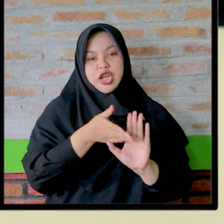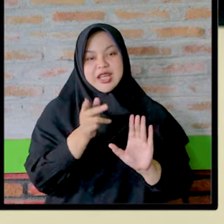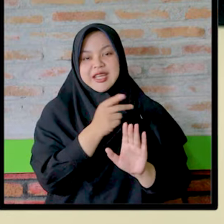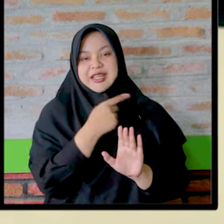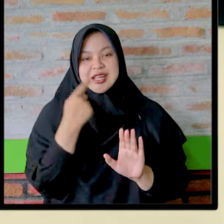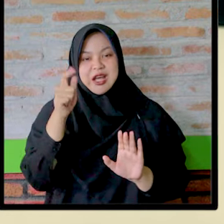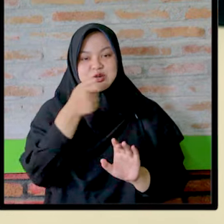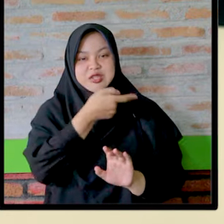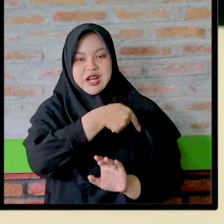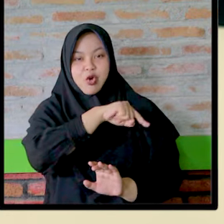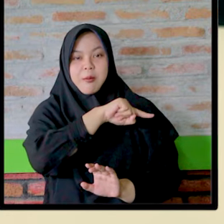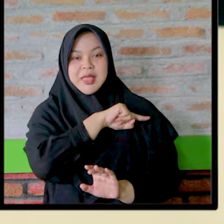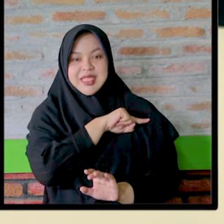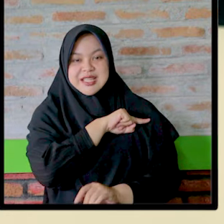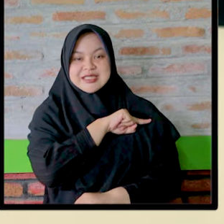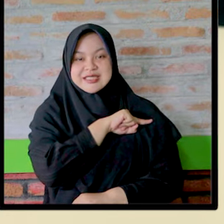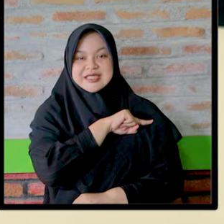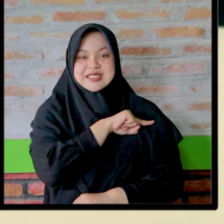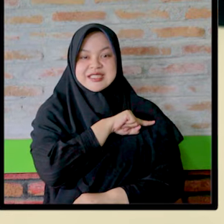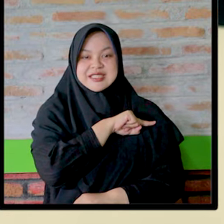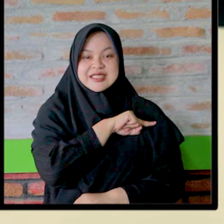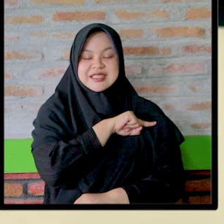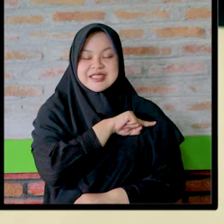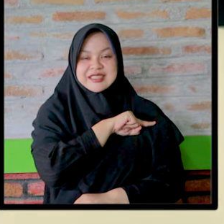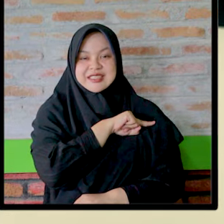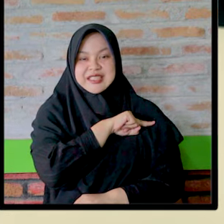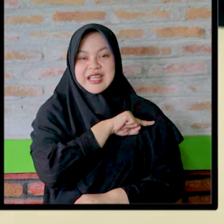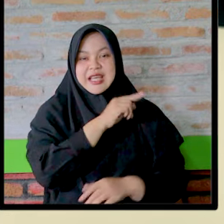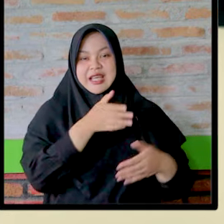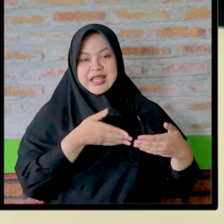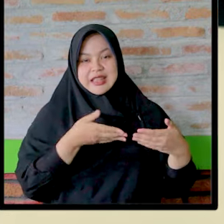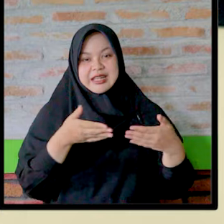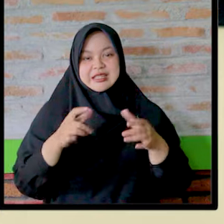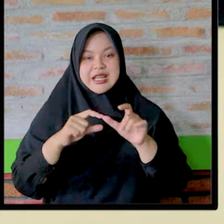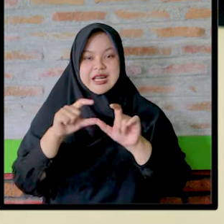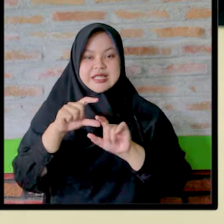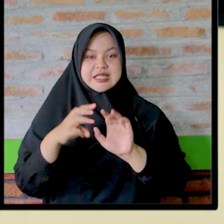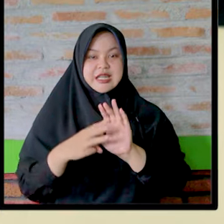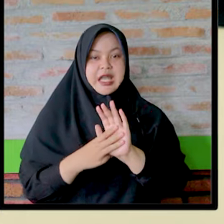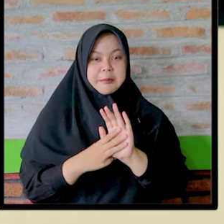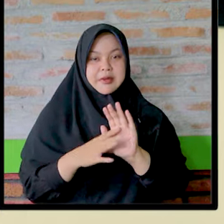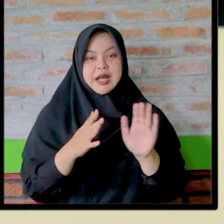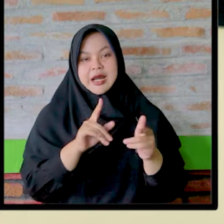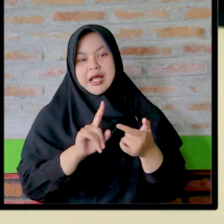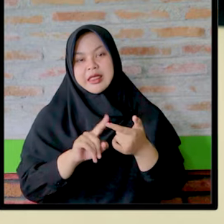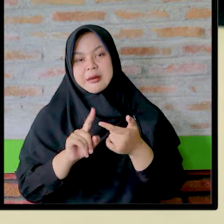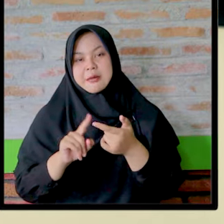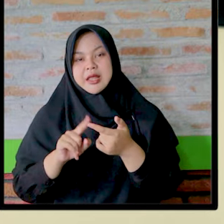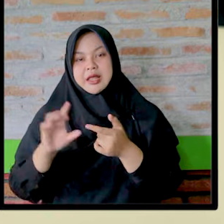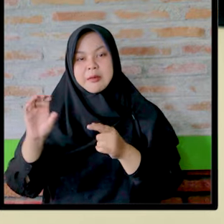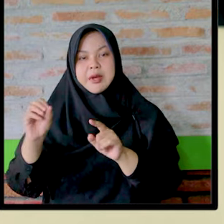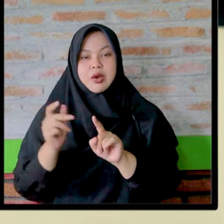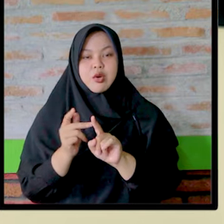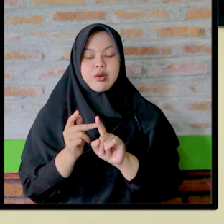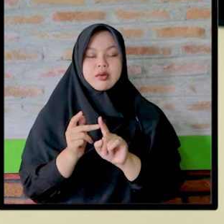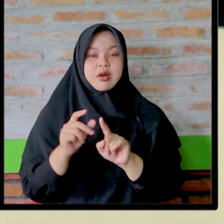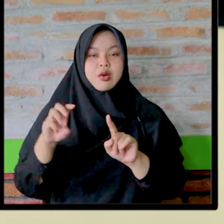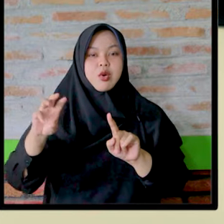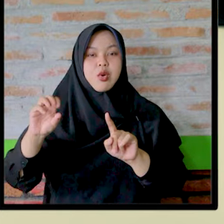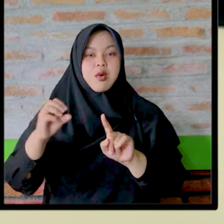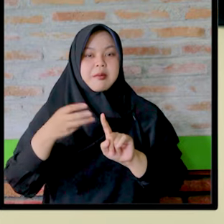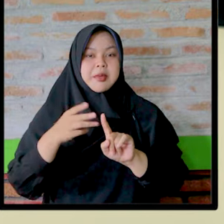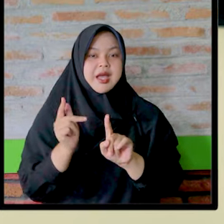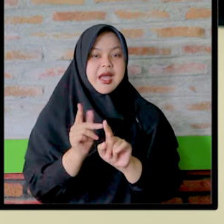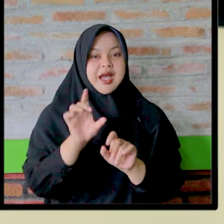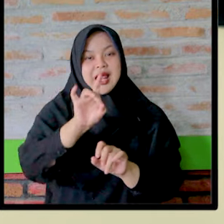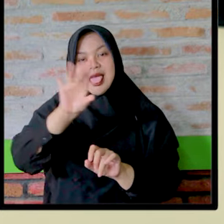yang iya ee kemudian ketersediaan SDM dan dengan teman-teman OBH yang lain kami berbagi gitu kemudian